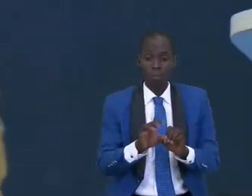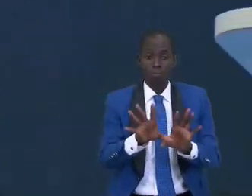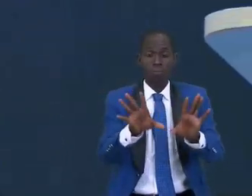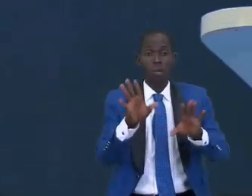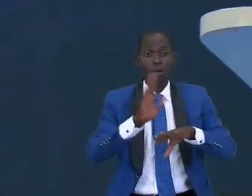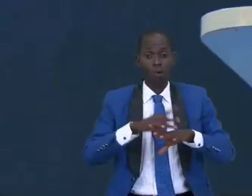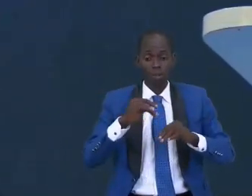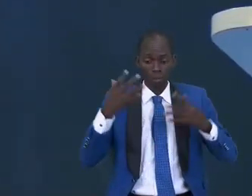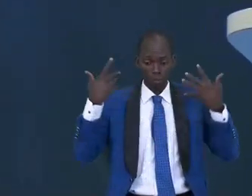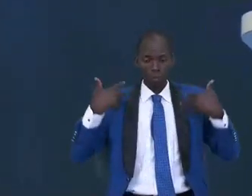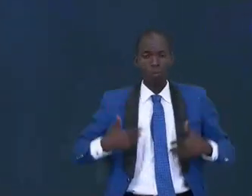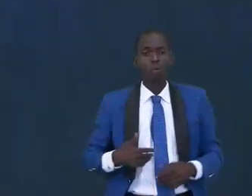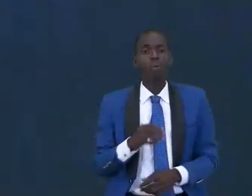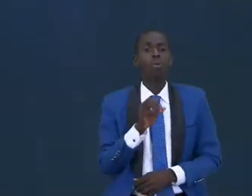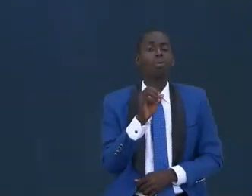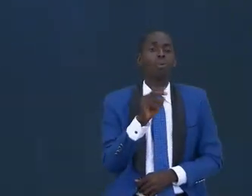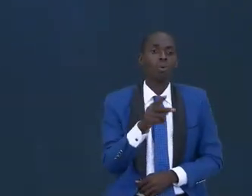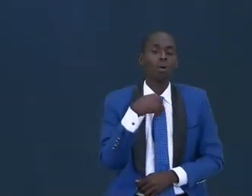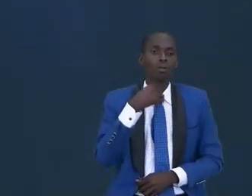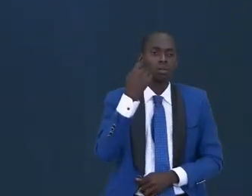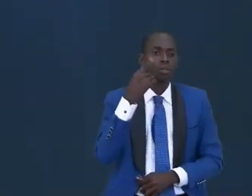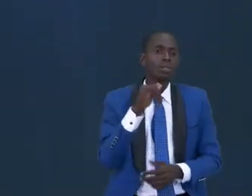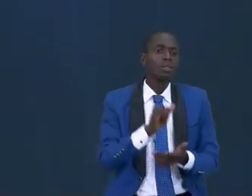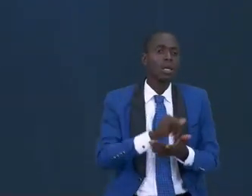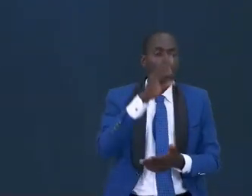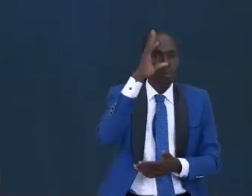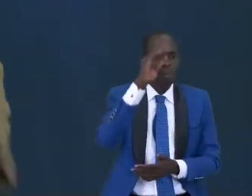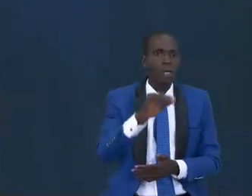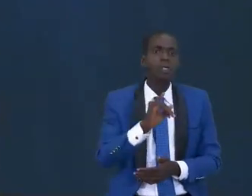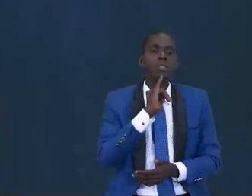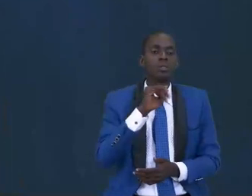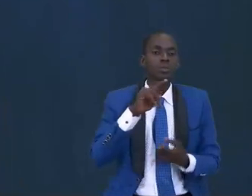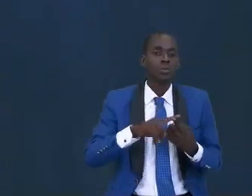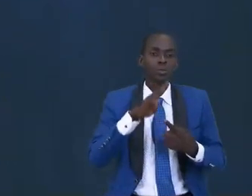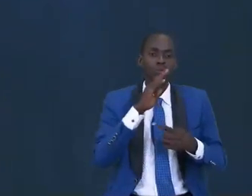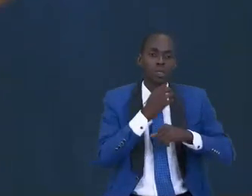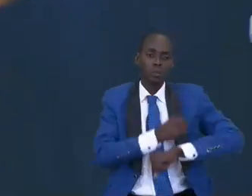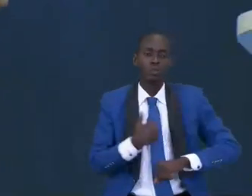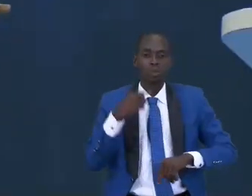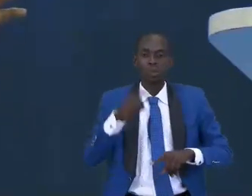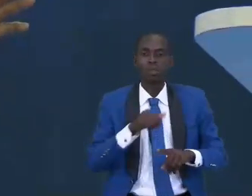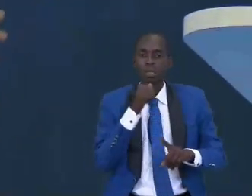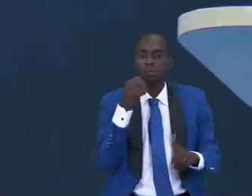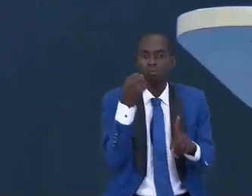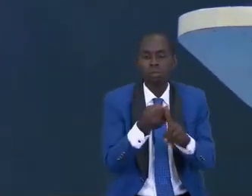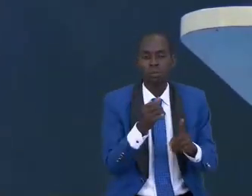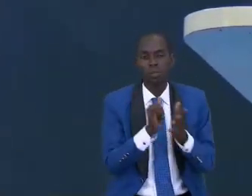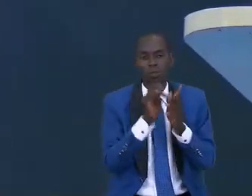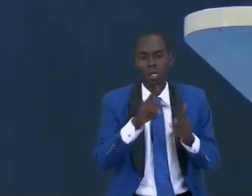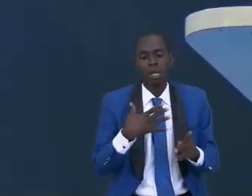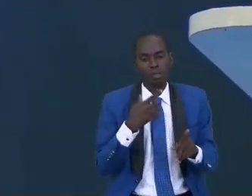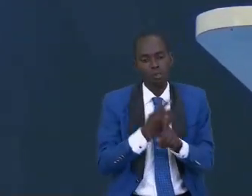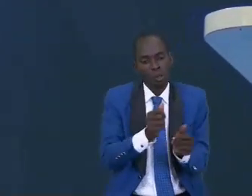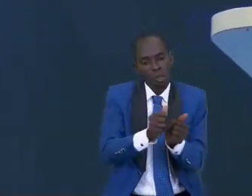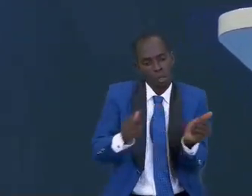que le phare de la voiture se projette sur la personne, on voit que